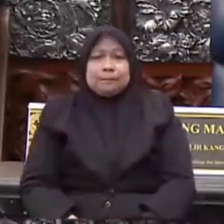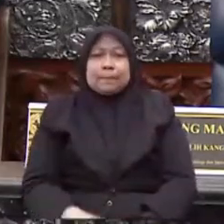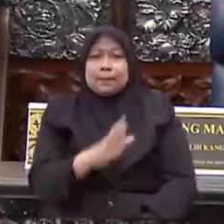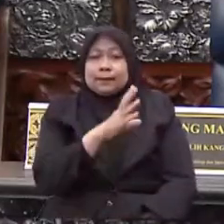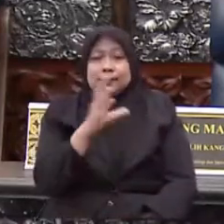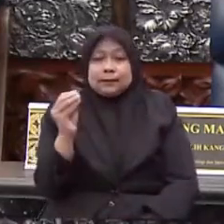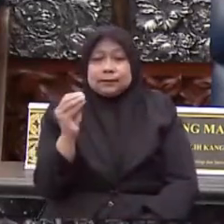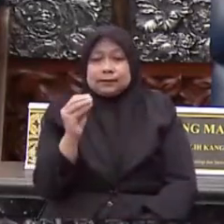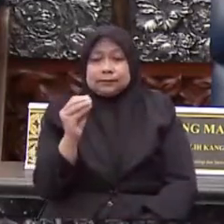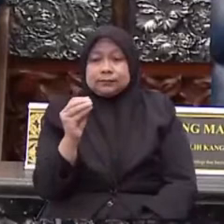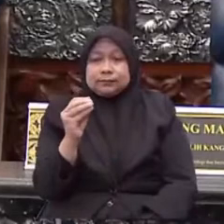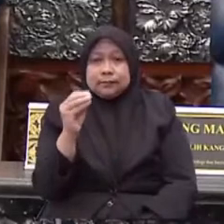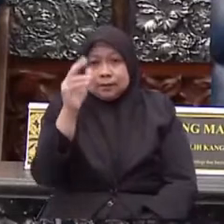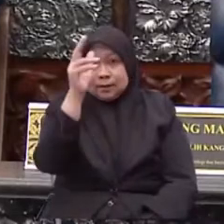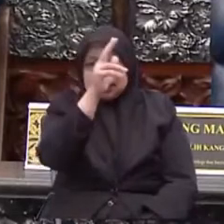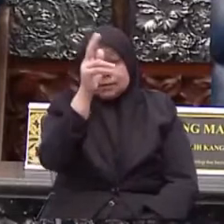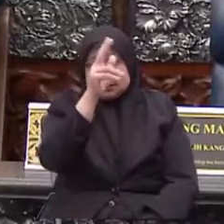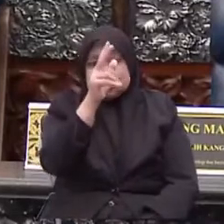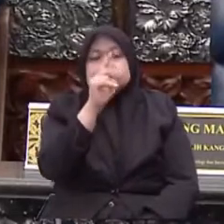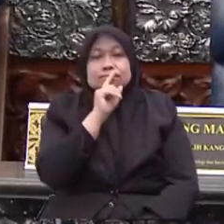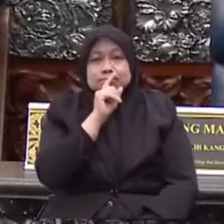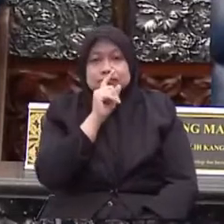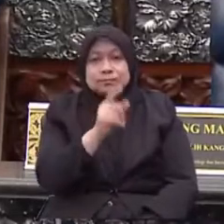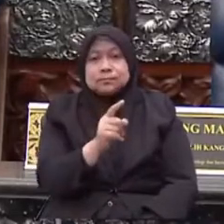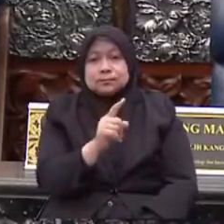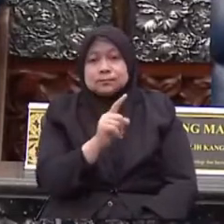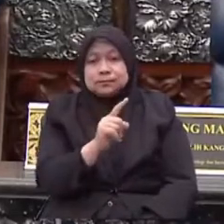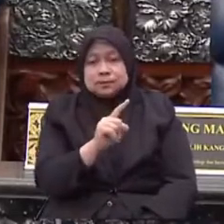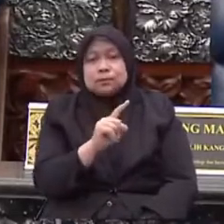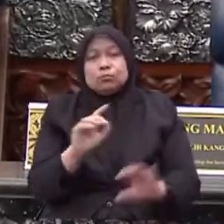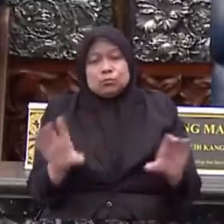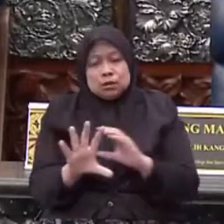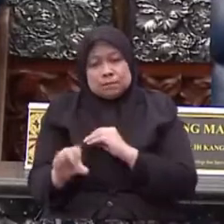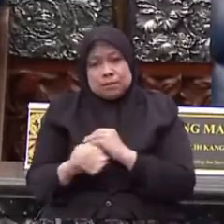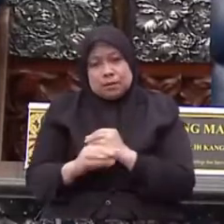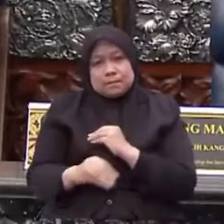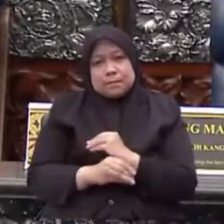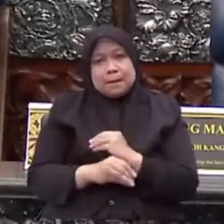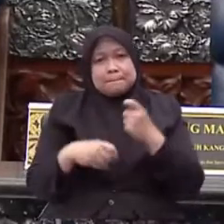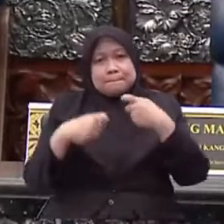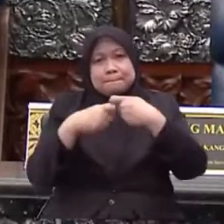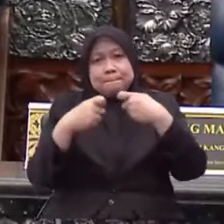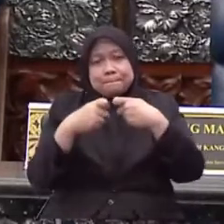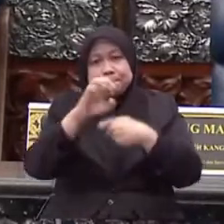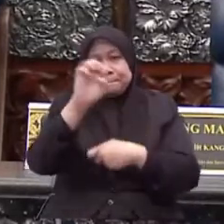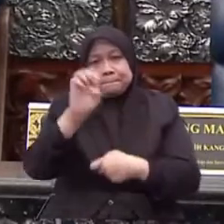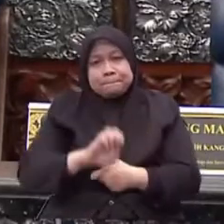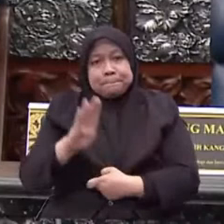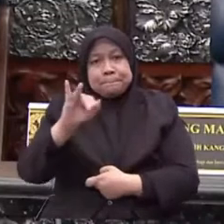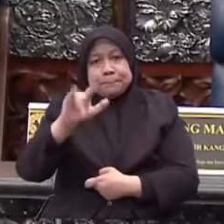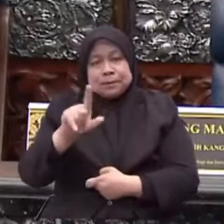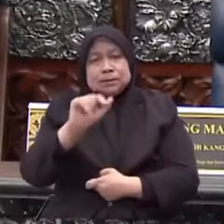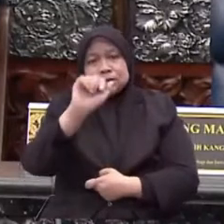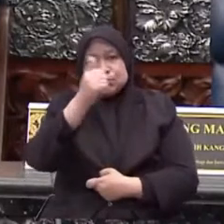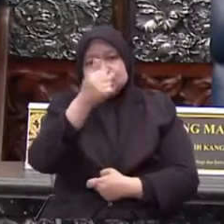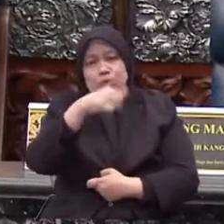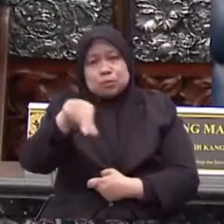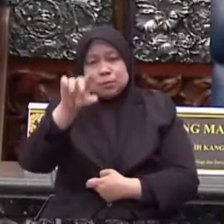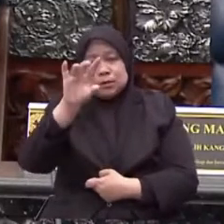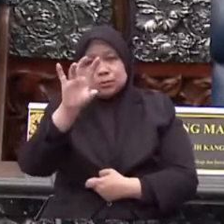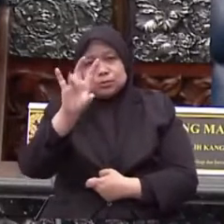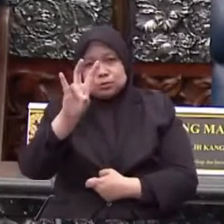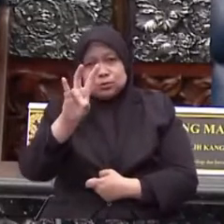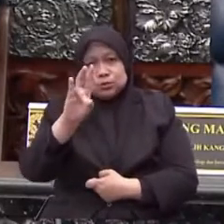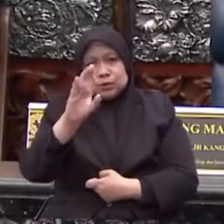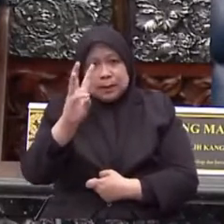dalam hal ini kerajaan telah menampung subsidi Bil elektrik sebanyak 10 populehan